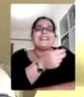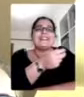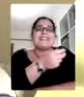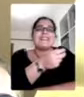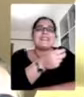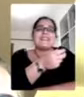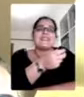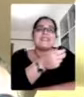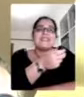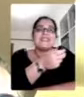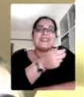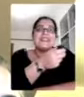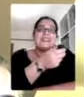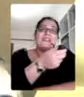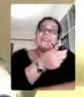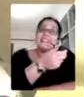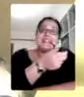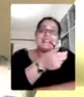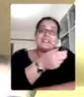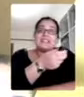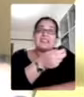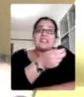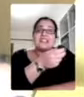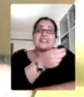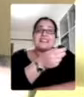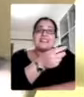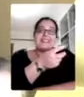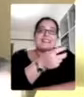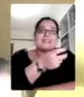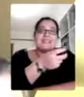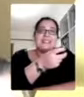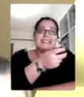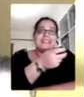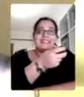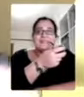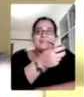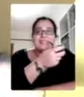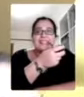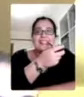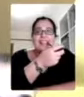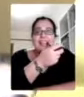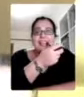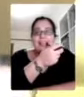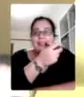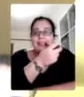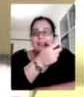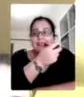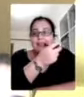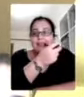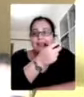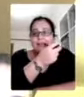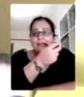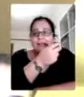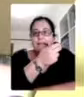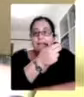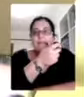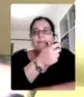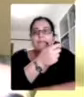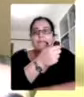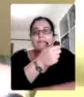Tütün ithalatı serbest olsa. Valla keşke ama yani. İthalatı aslında